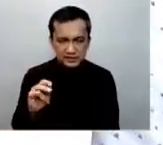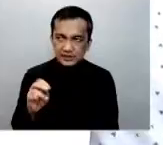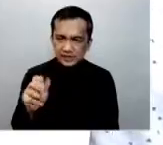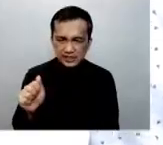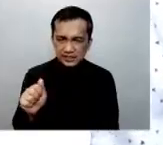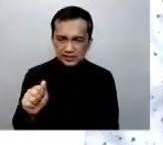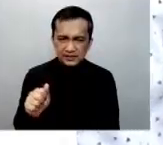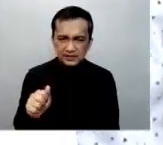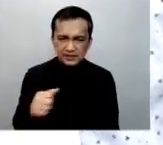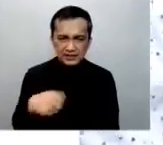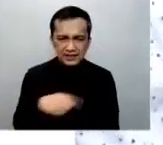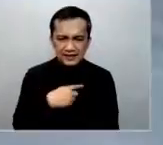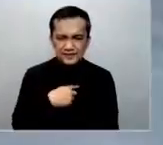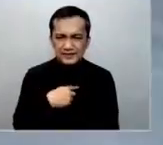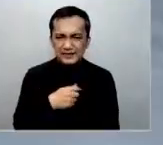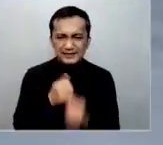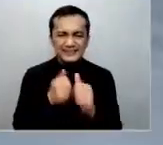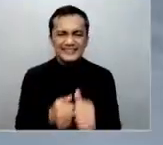nakitrend kami.